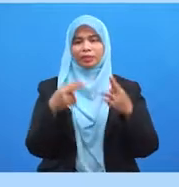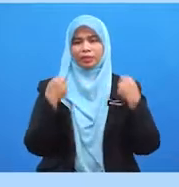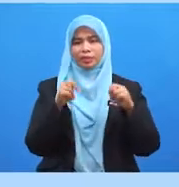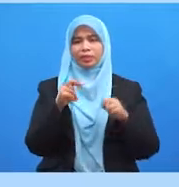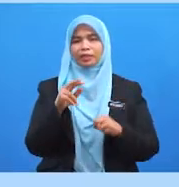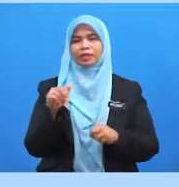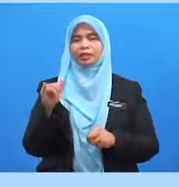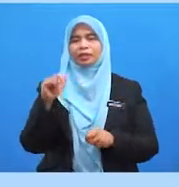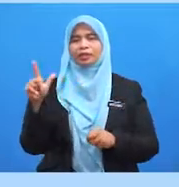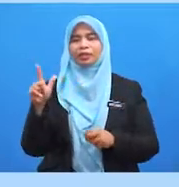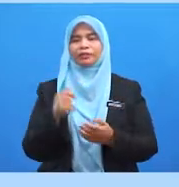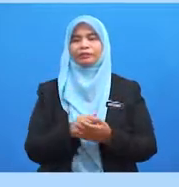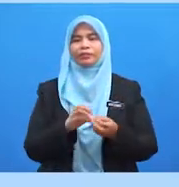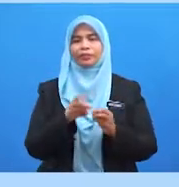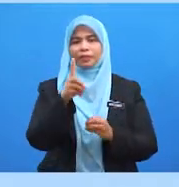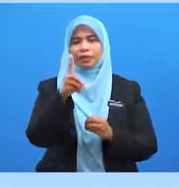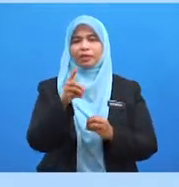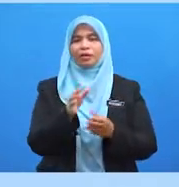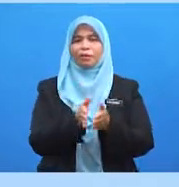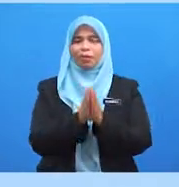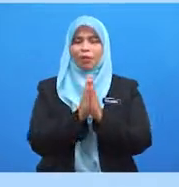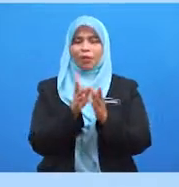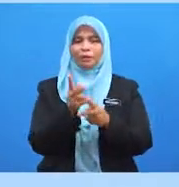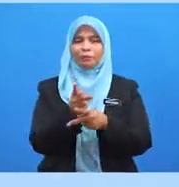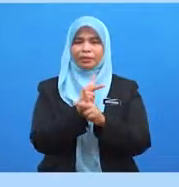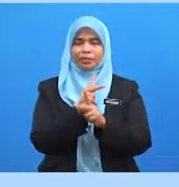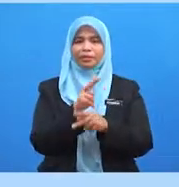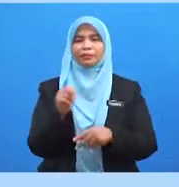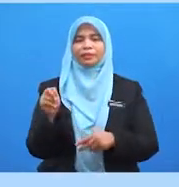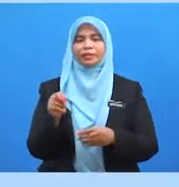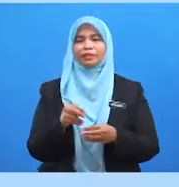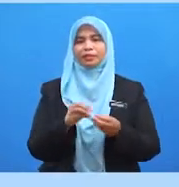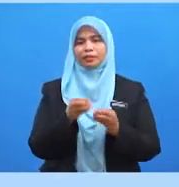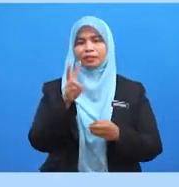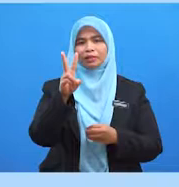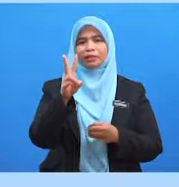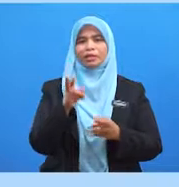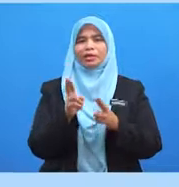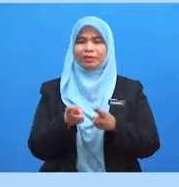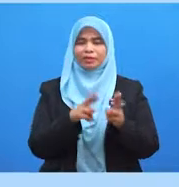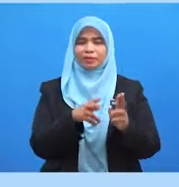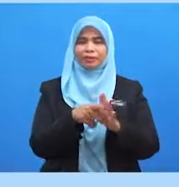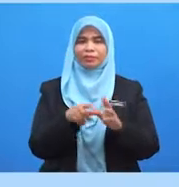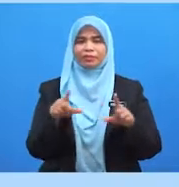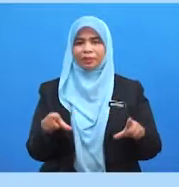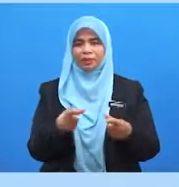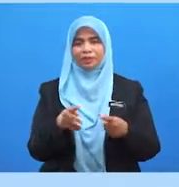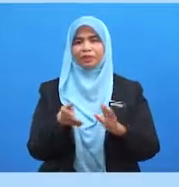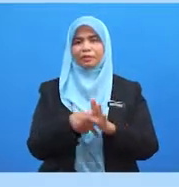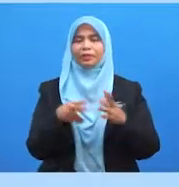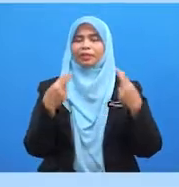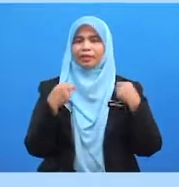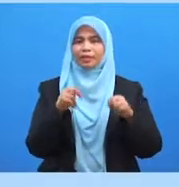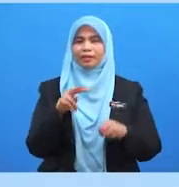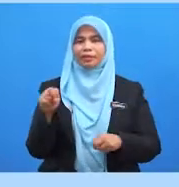ialah yang pertama, memohon pinjaman. Kedua, merancang pelaksanaan